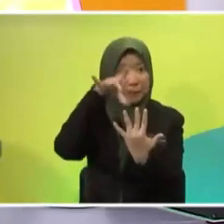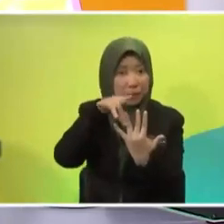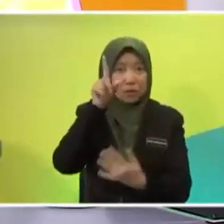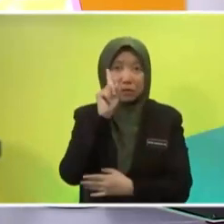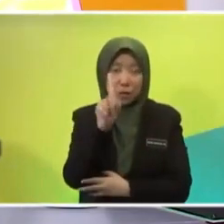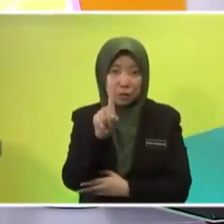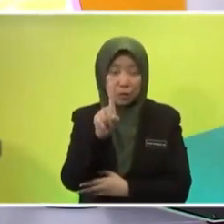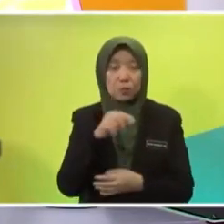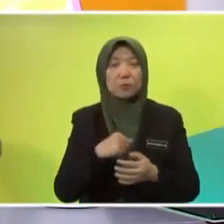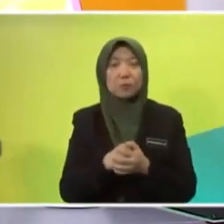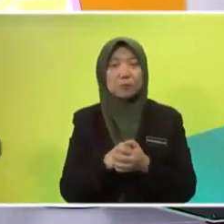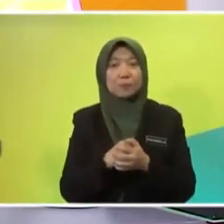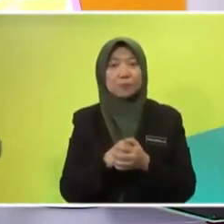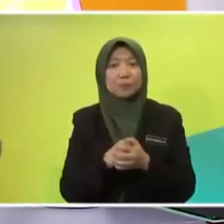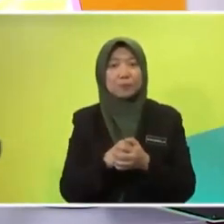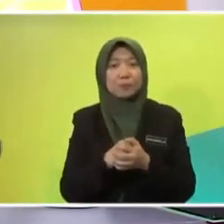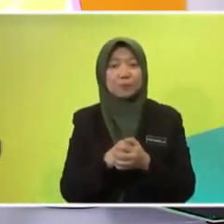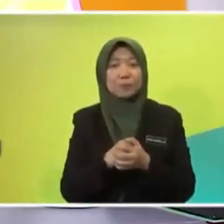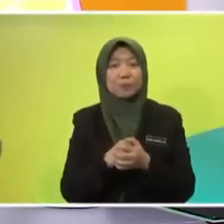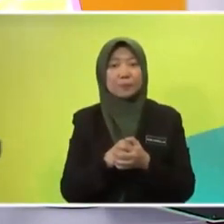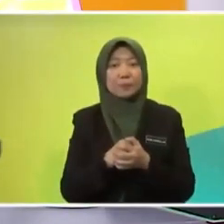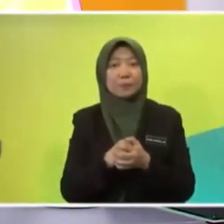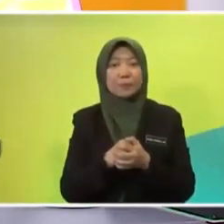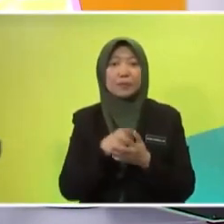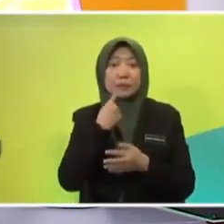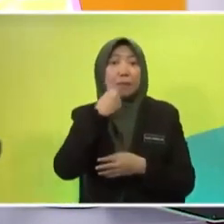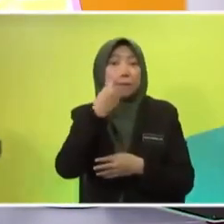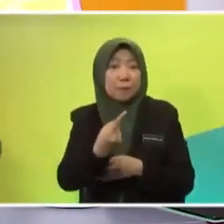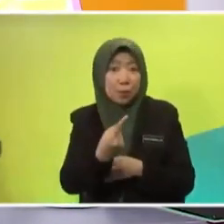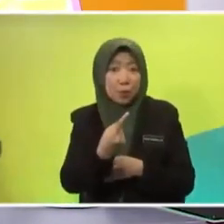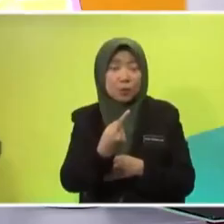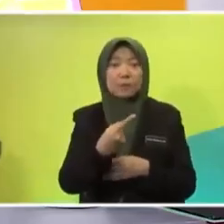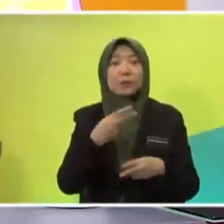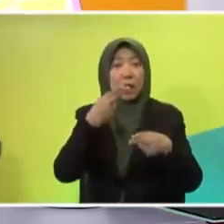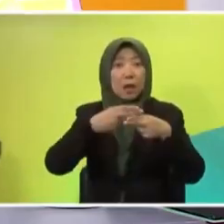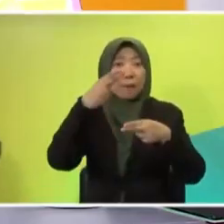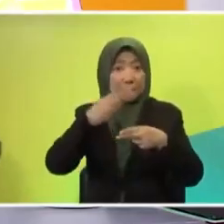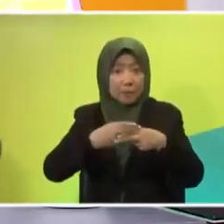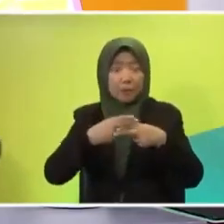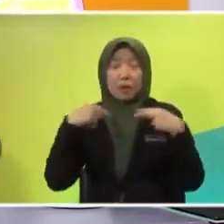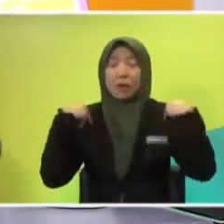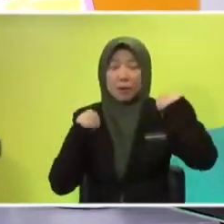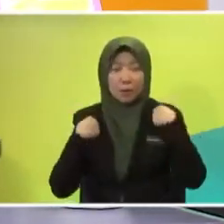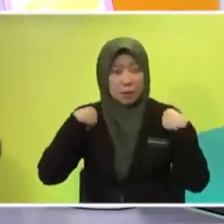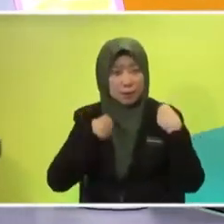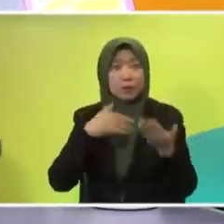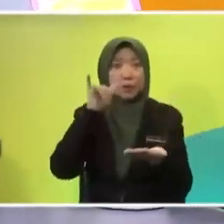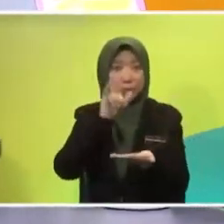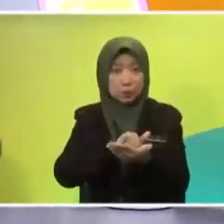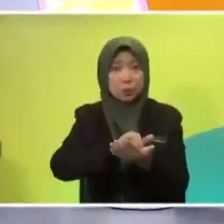haiwan. Kemudian cikgu nak Kak Rina sebut apakah nama haiwan tersebut. Kemudian pilih